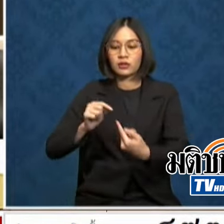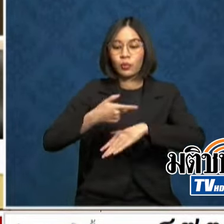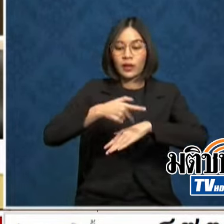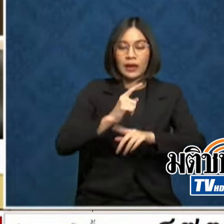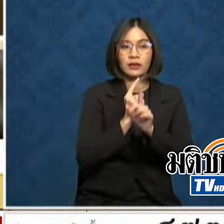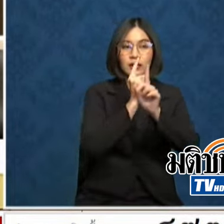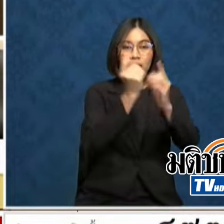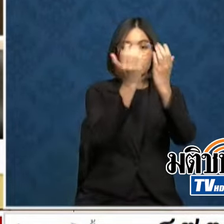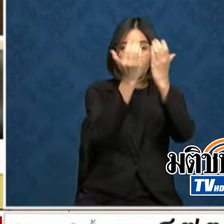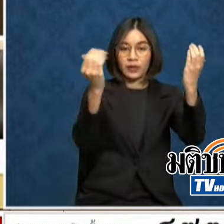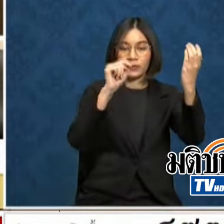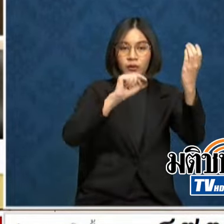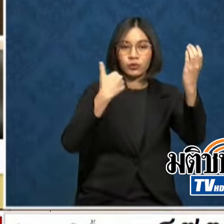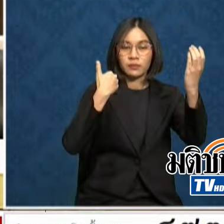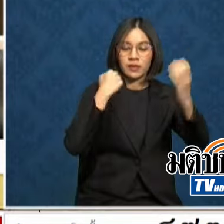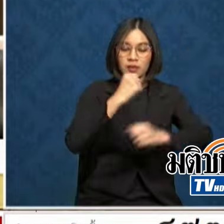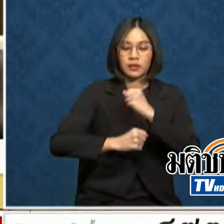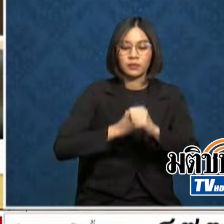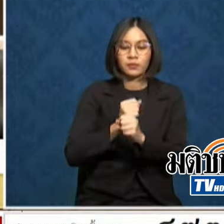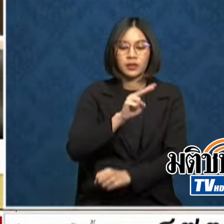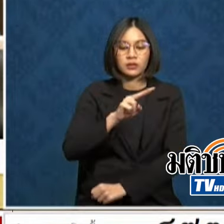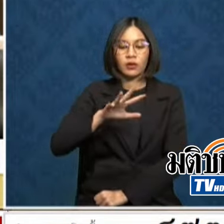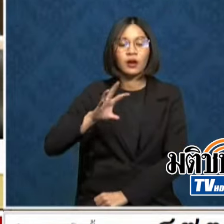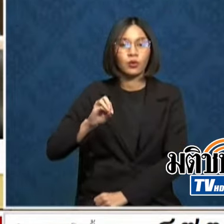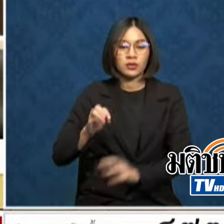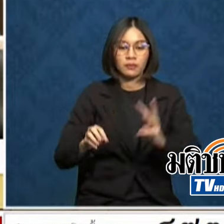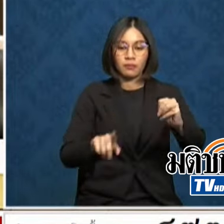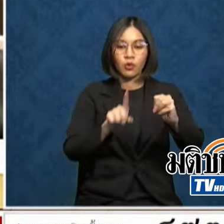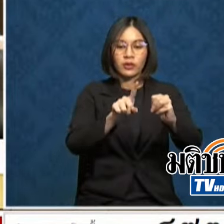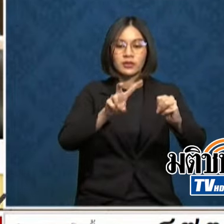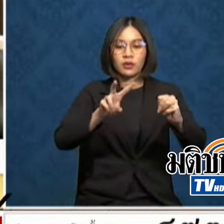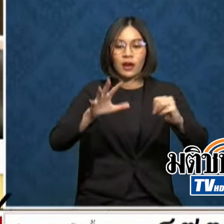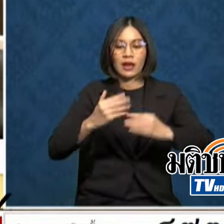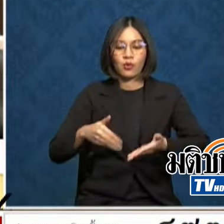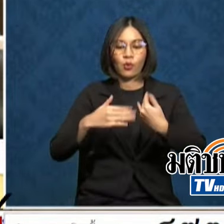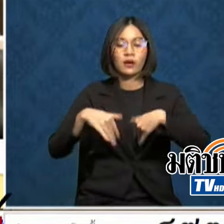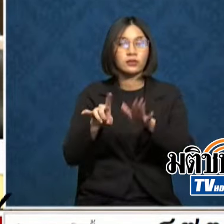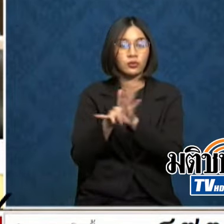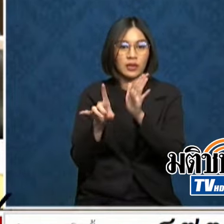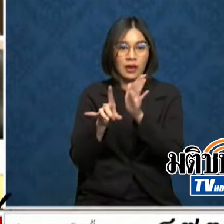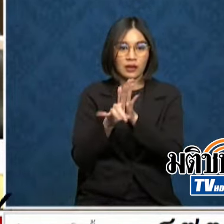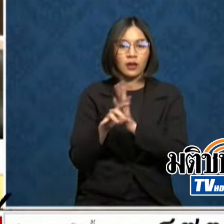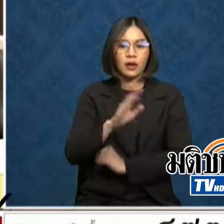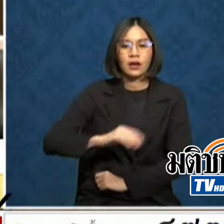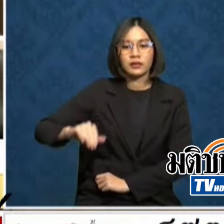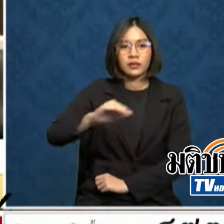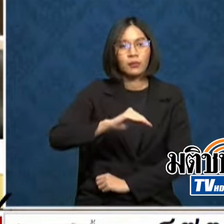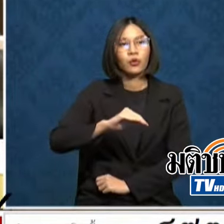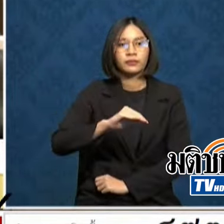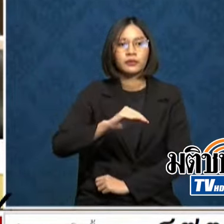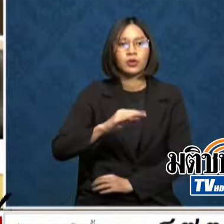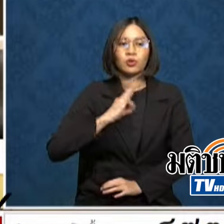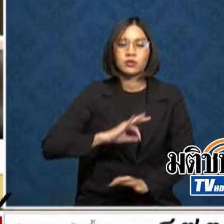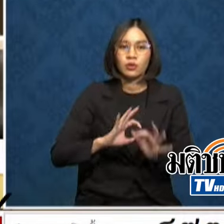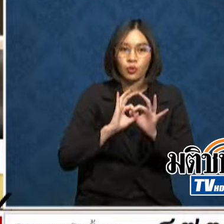ามรัฐธรรมนูญที่มีอยู่ฉบับปีพ.ศ. 2560มาตรา125วรรคท้ายทุกคนเป็นห่วงครับท่านประธ